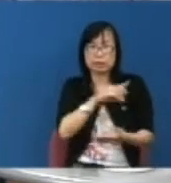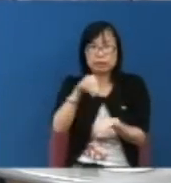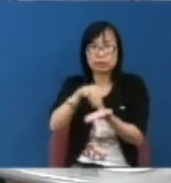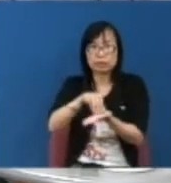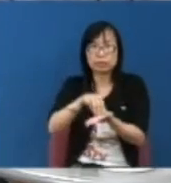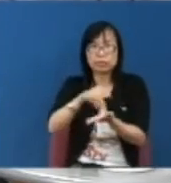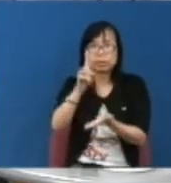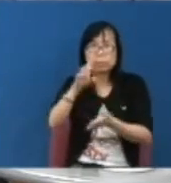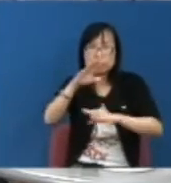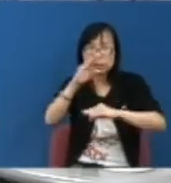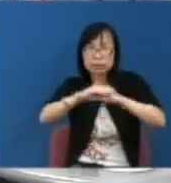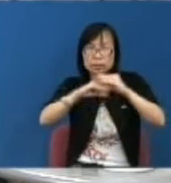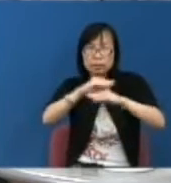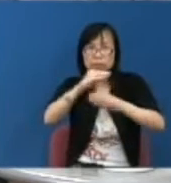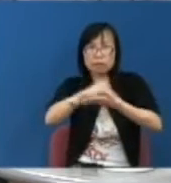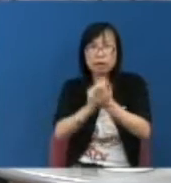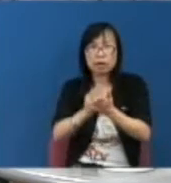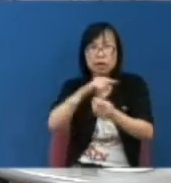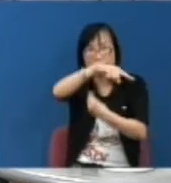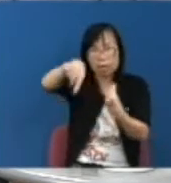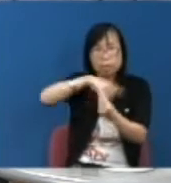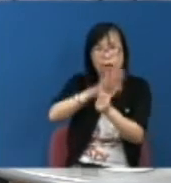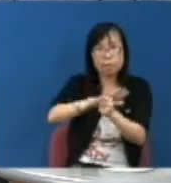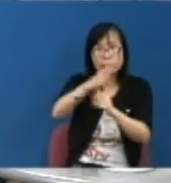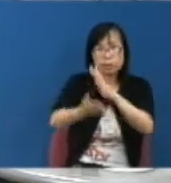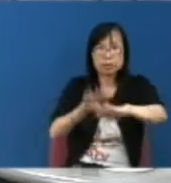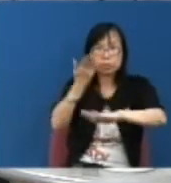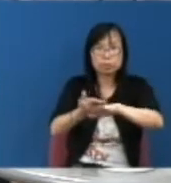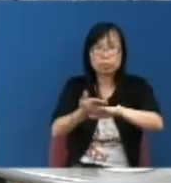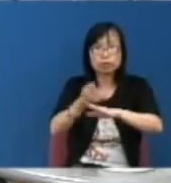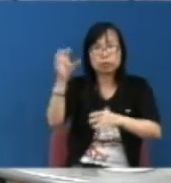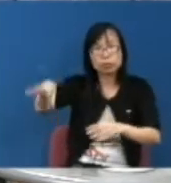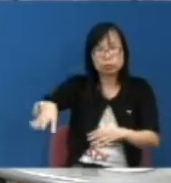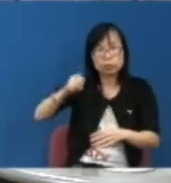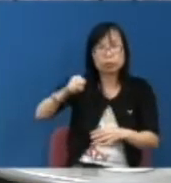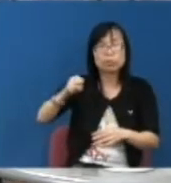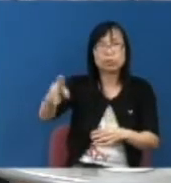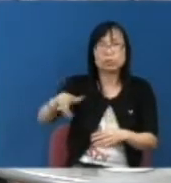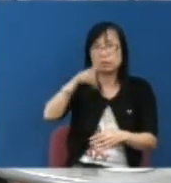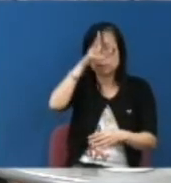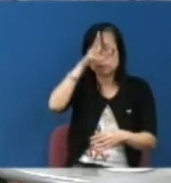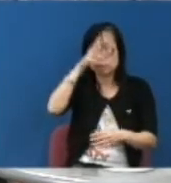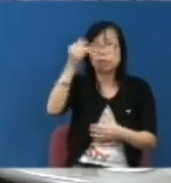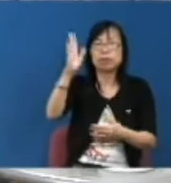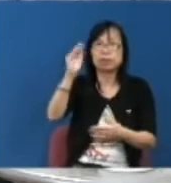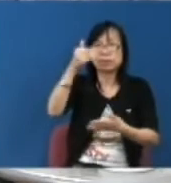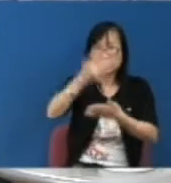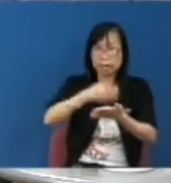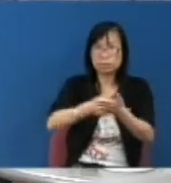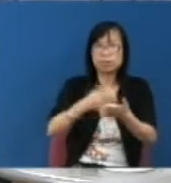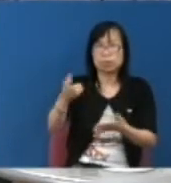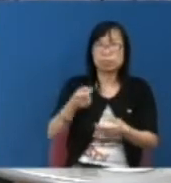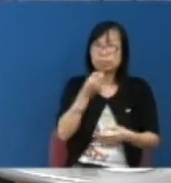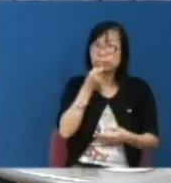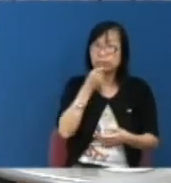咩建築材料㗎。咁如果係啲環保啊或者循環再用建築材料而得到政府鼓勵嘅，可能減免差餉嘅，佢當然樂鼓樂意用